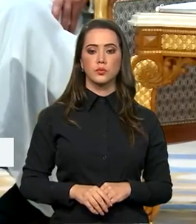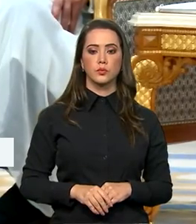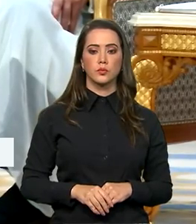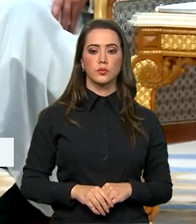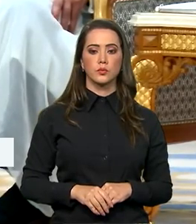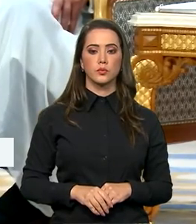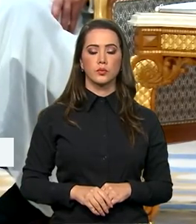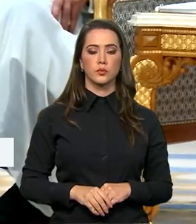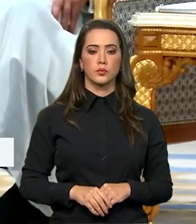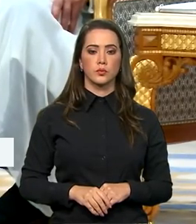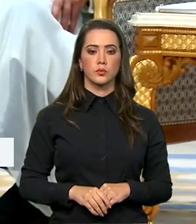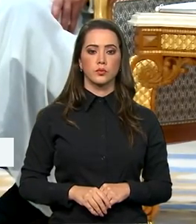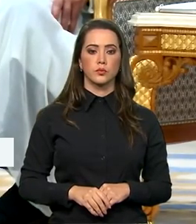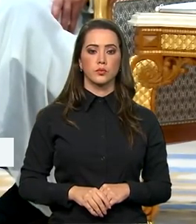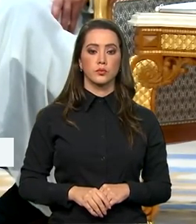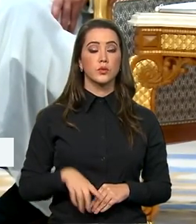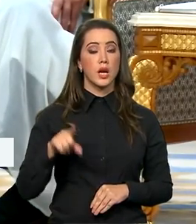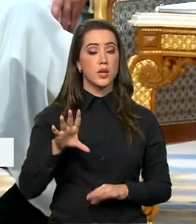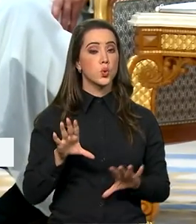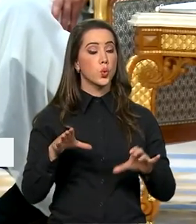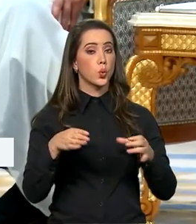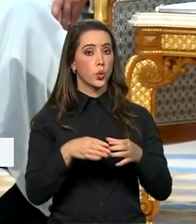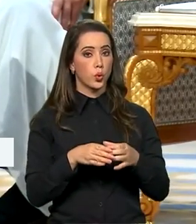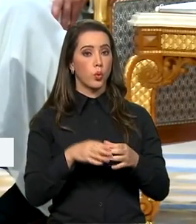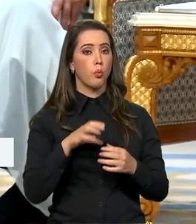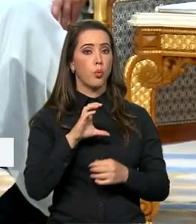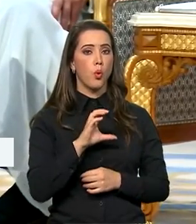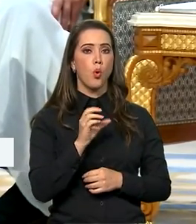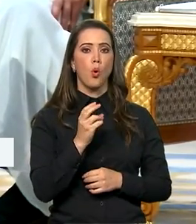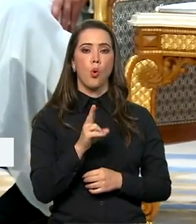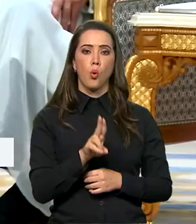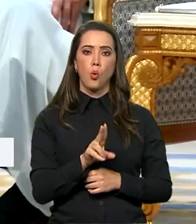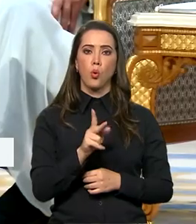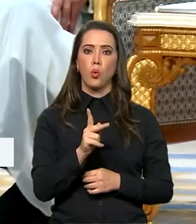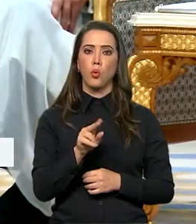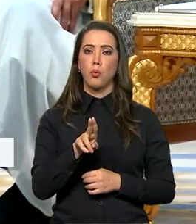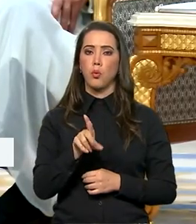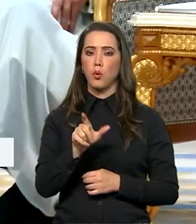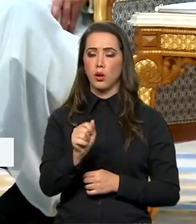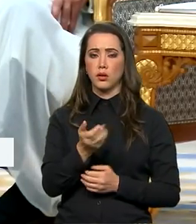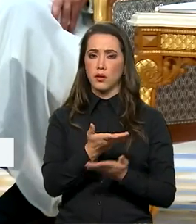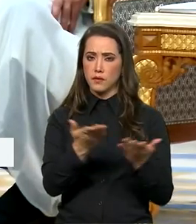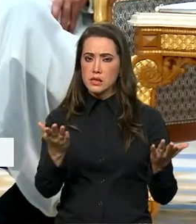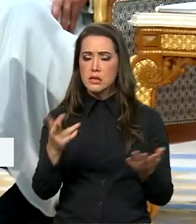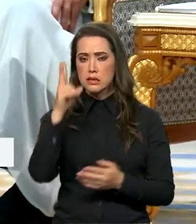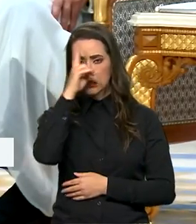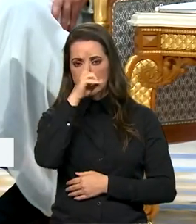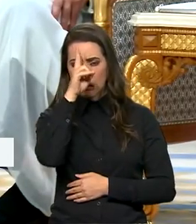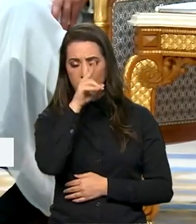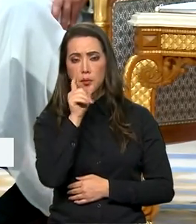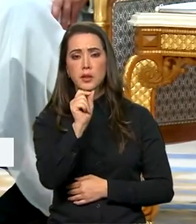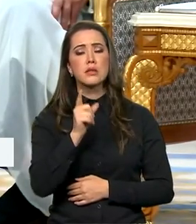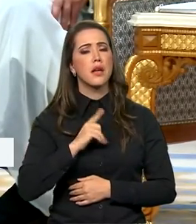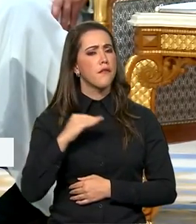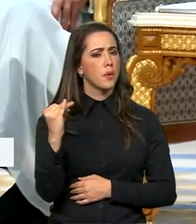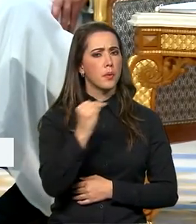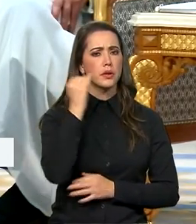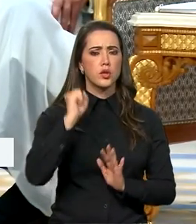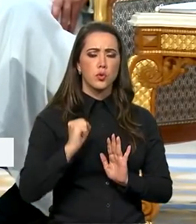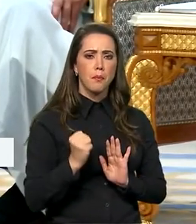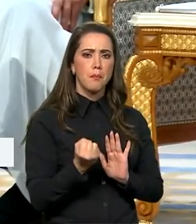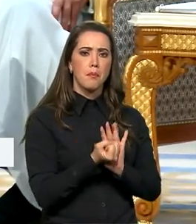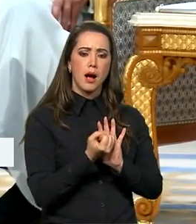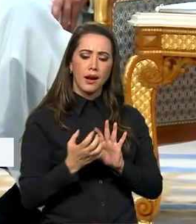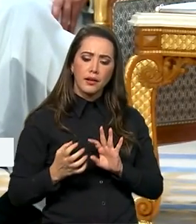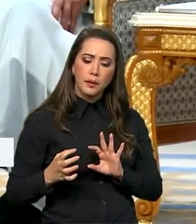البرازيل. Essa cúpula, como vocês certamente se lembram, foi importante marco o